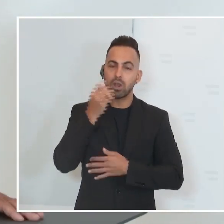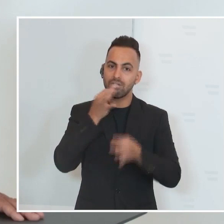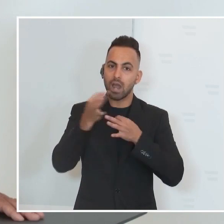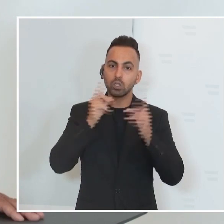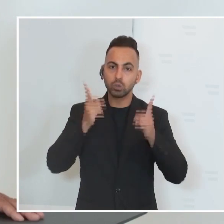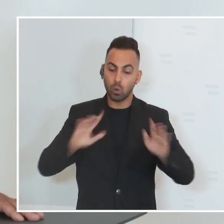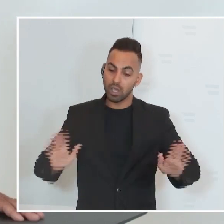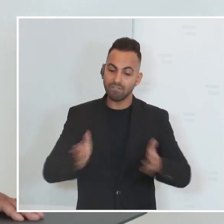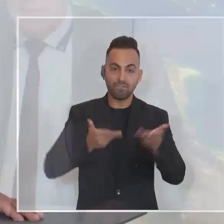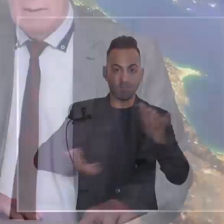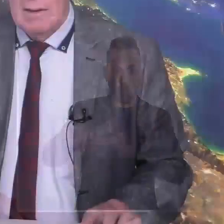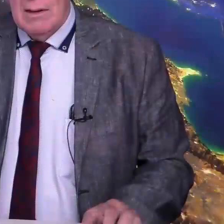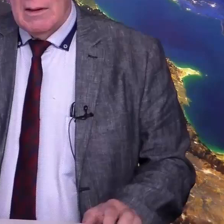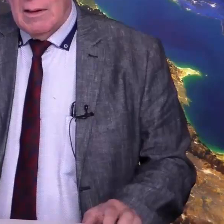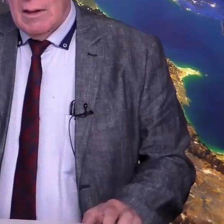válni.